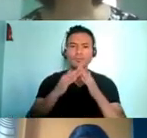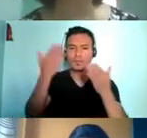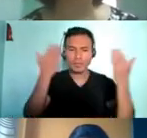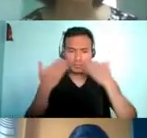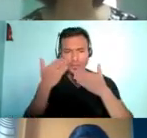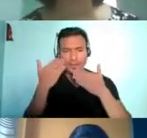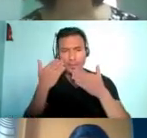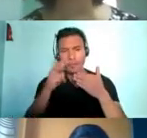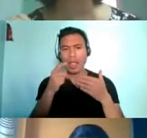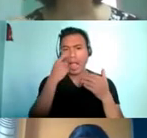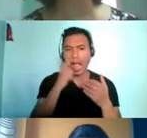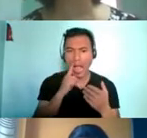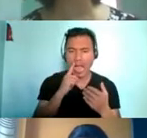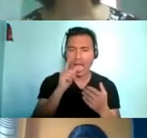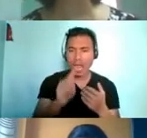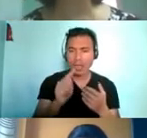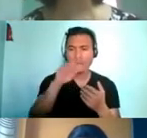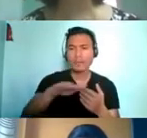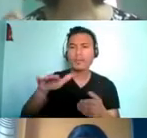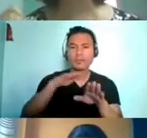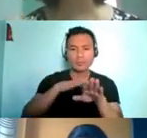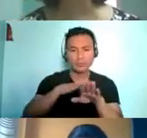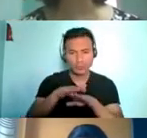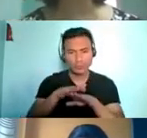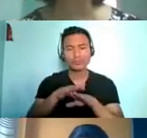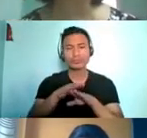परेको आमाको बालबालिका चाहिँ